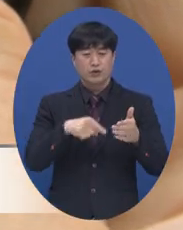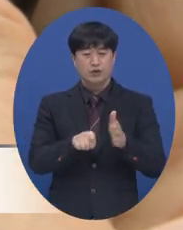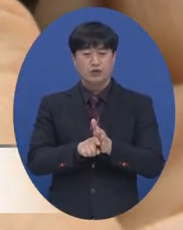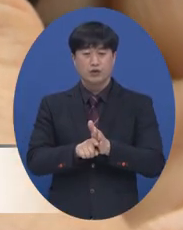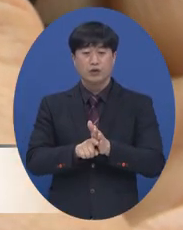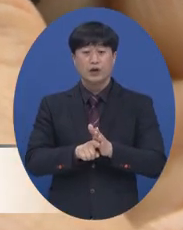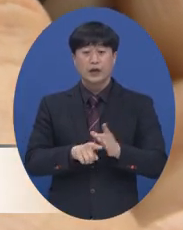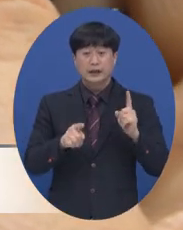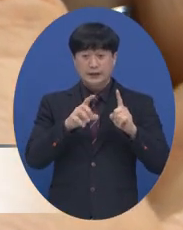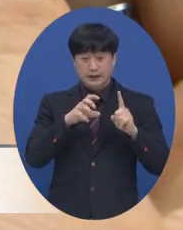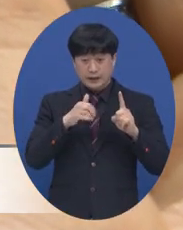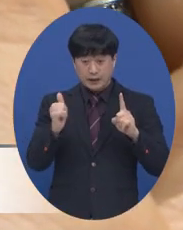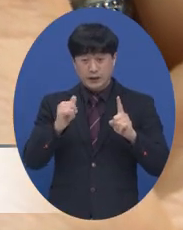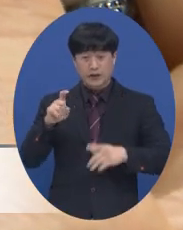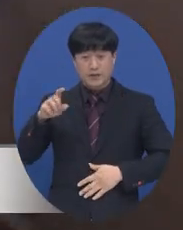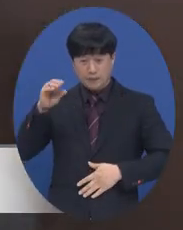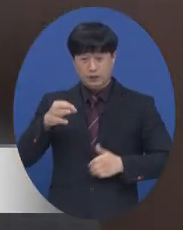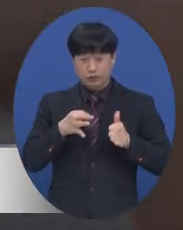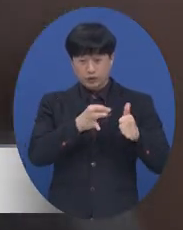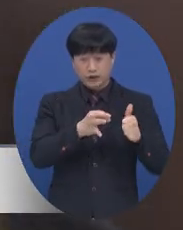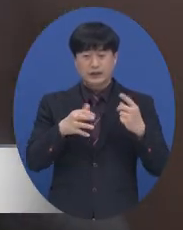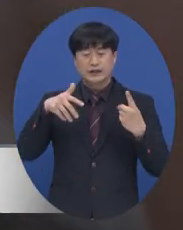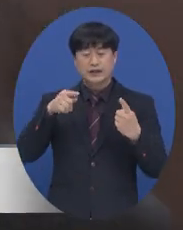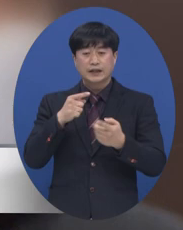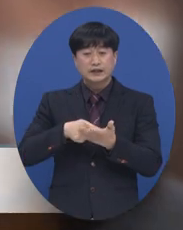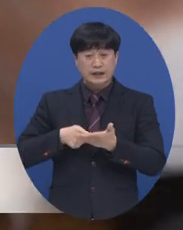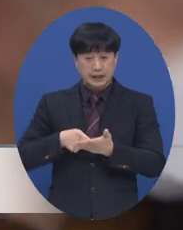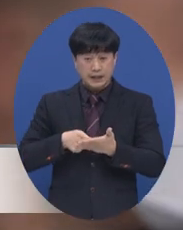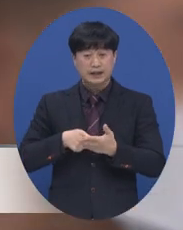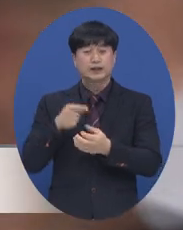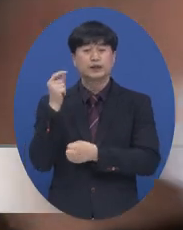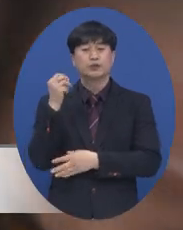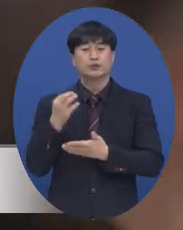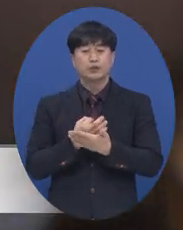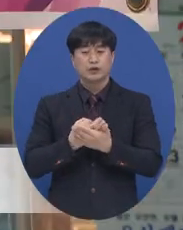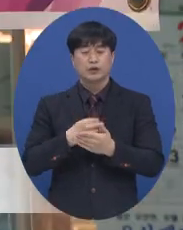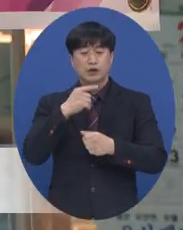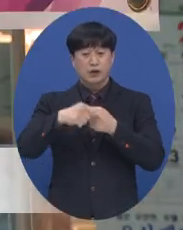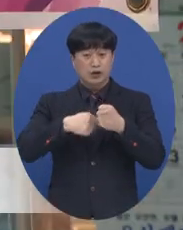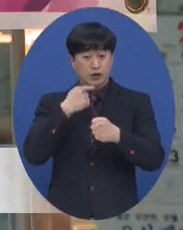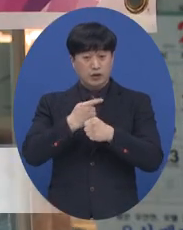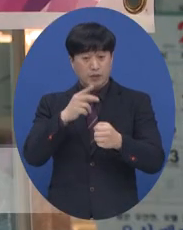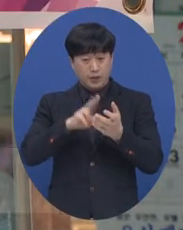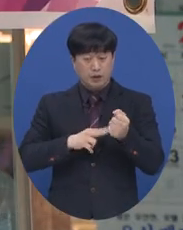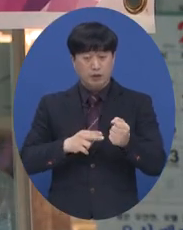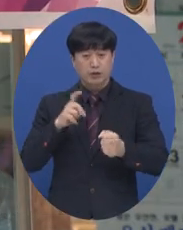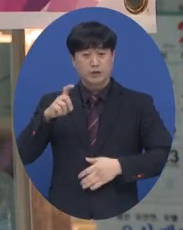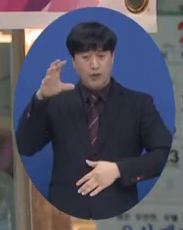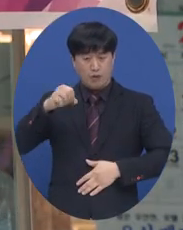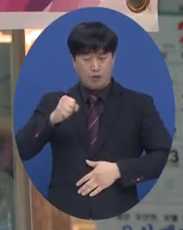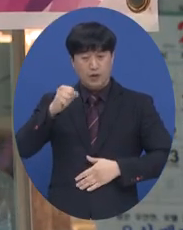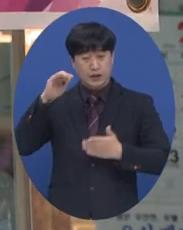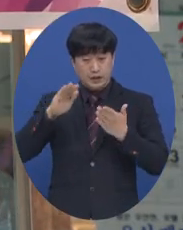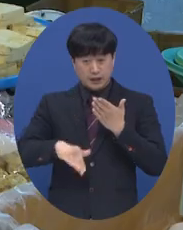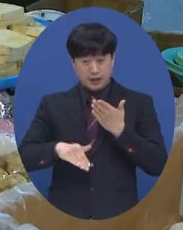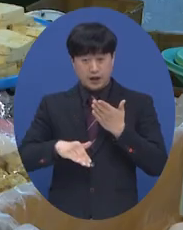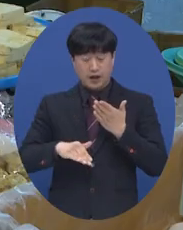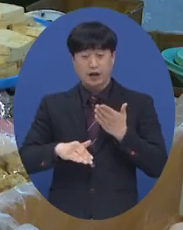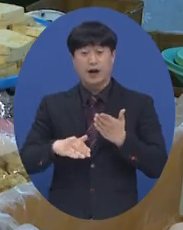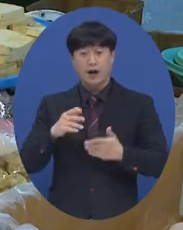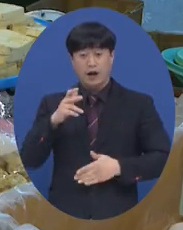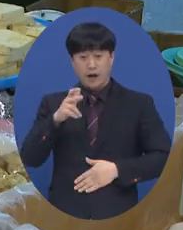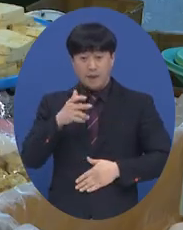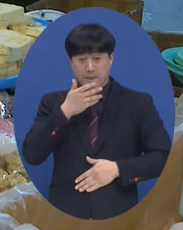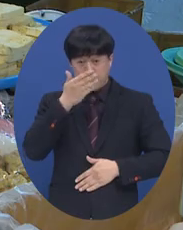10만원씩 지급한 2차 재난 기분 소득으로 연매출 10억원 이야 경기 지역 화폐 사용 가능 업소 에서만 쓸 수 있어서